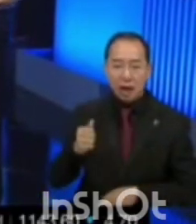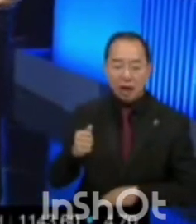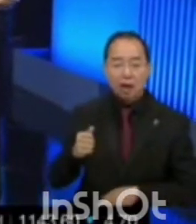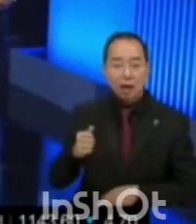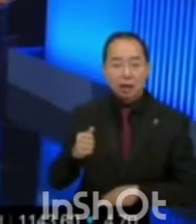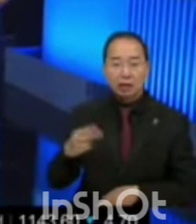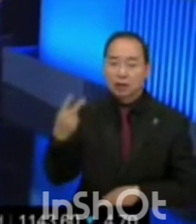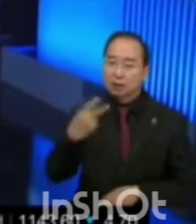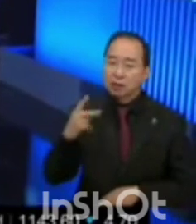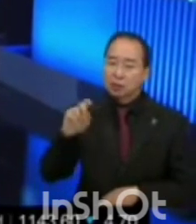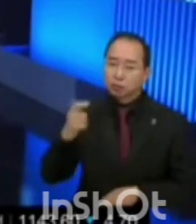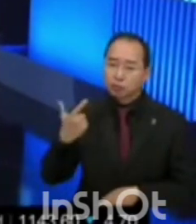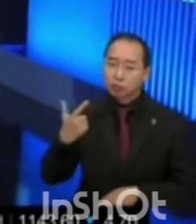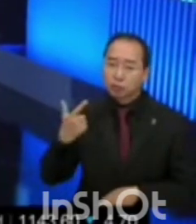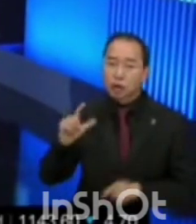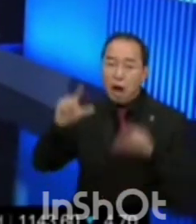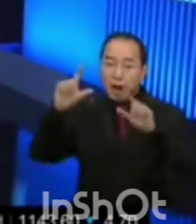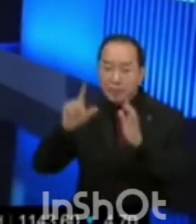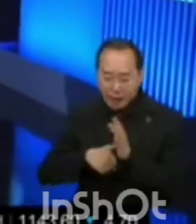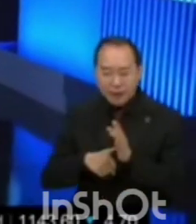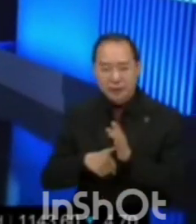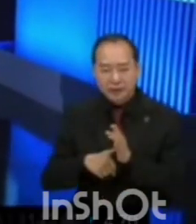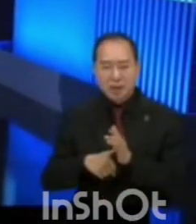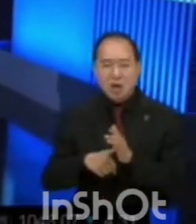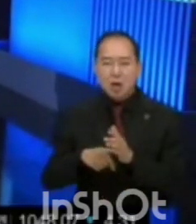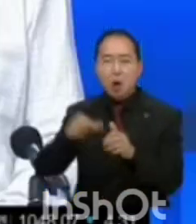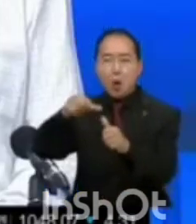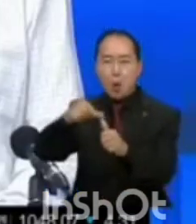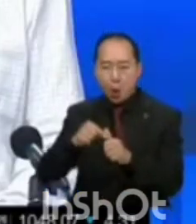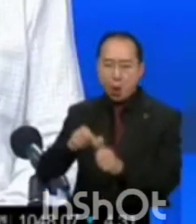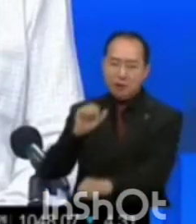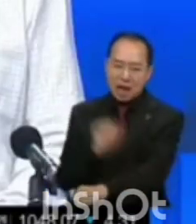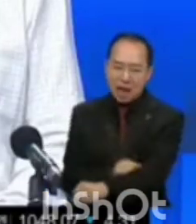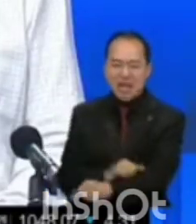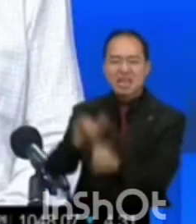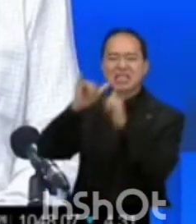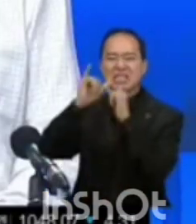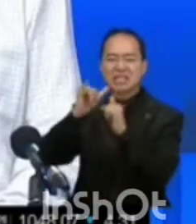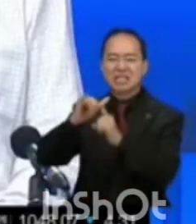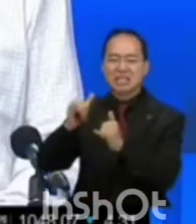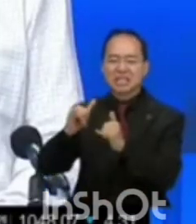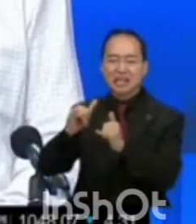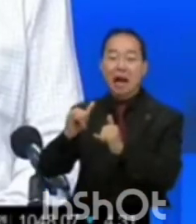2016년에 전남이 고용부 일자리 종합 대상을 받았다 이렇게 말씀을 하셨어요.